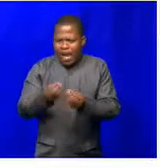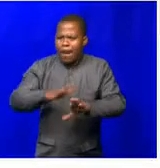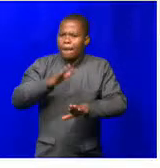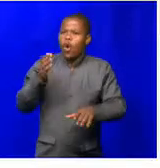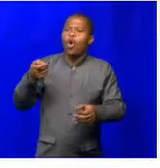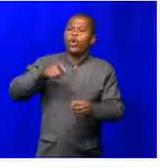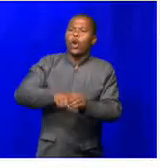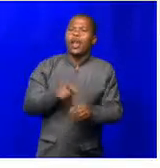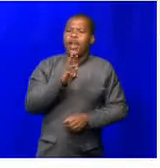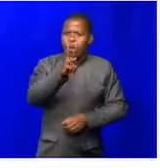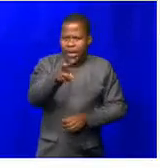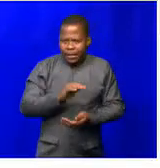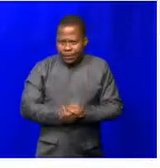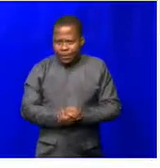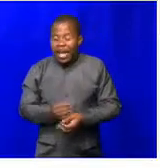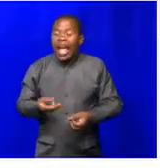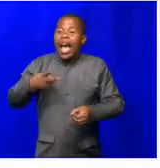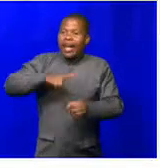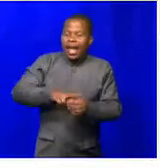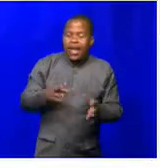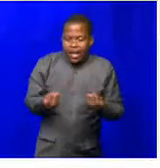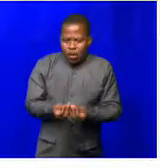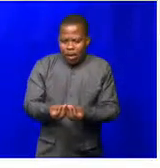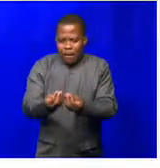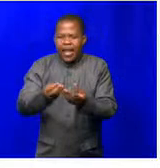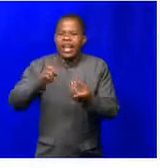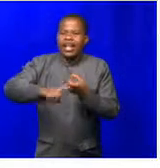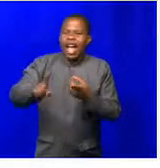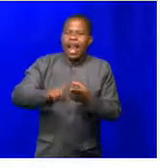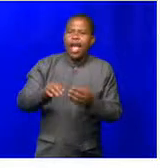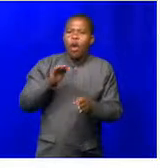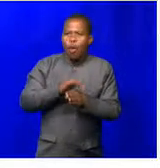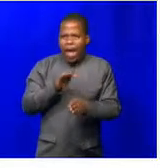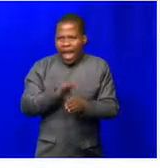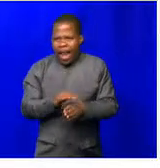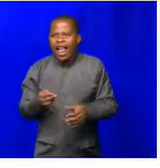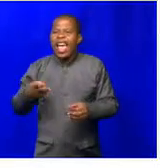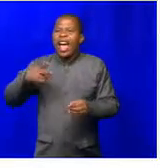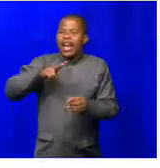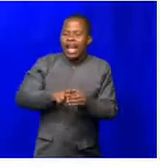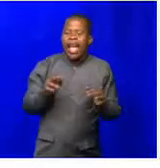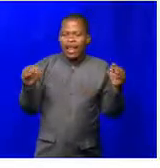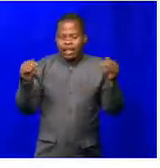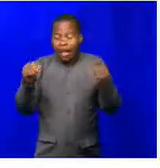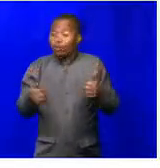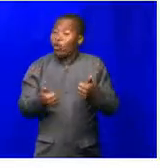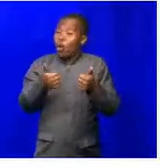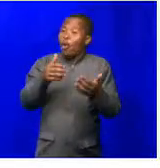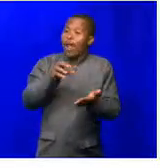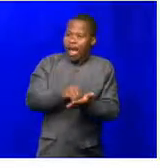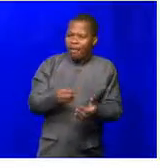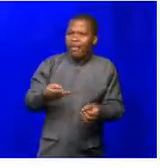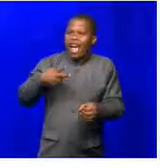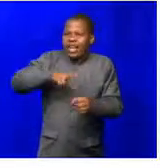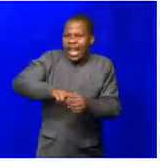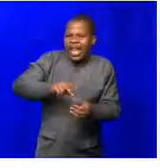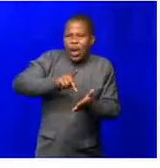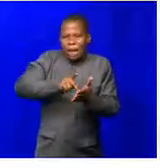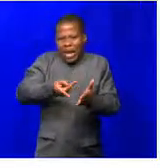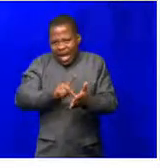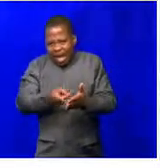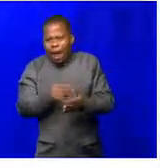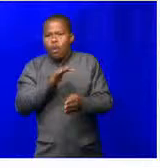kahle umubuka futhi nale standard sekudlala besikahle nale